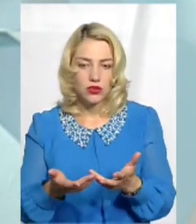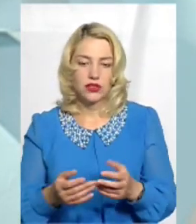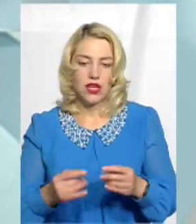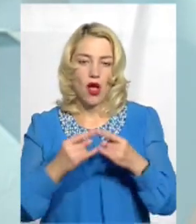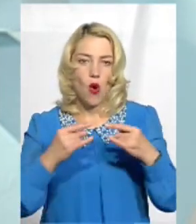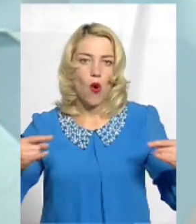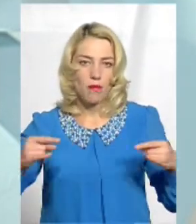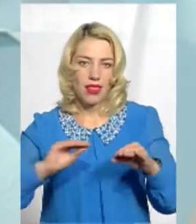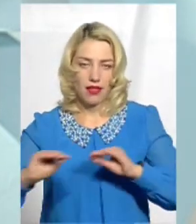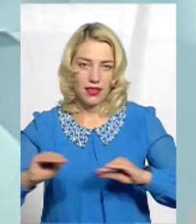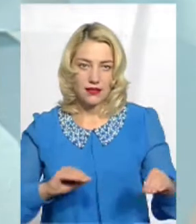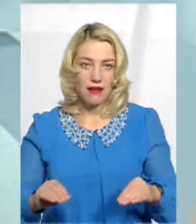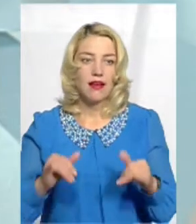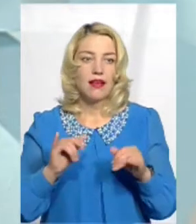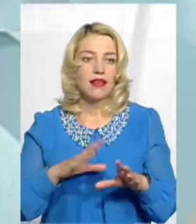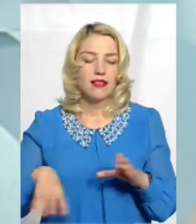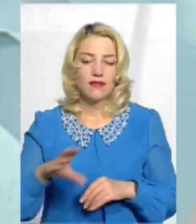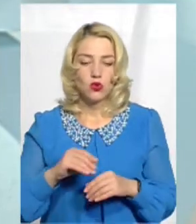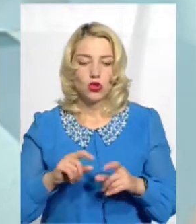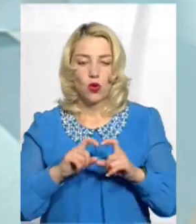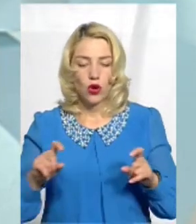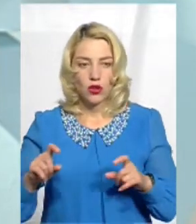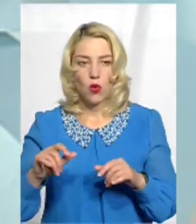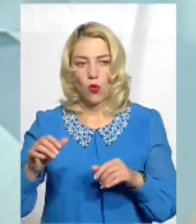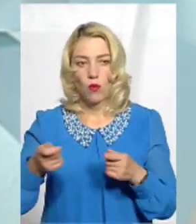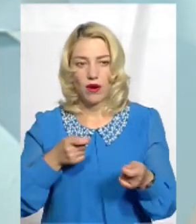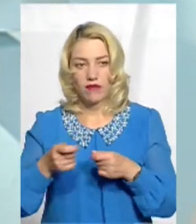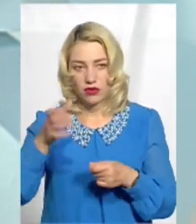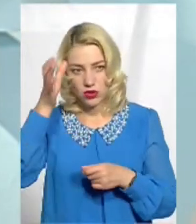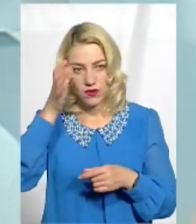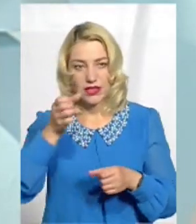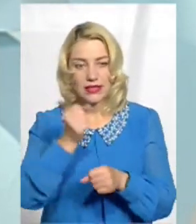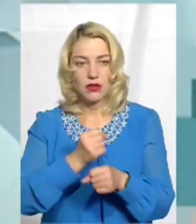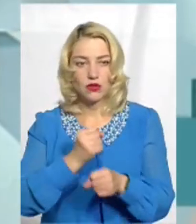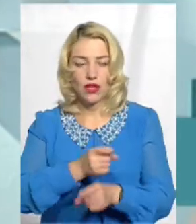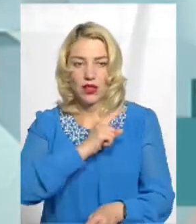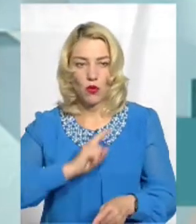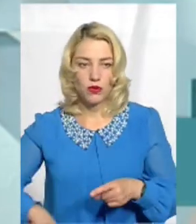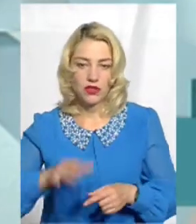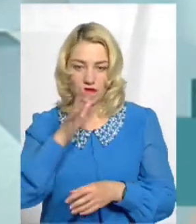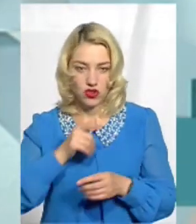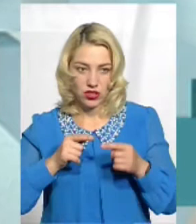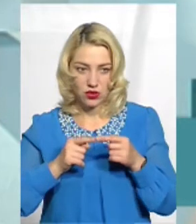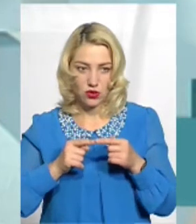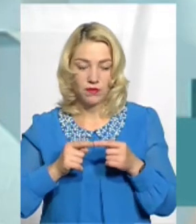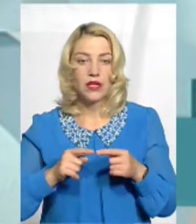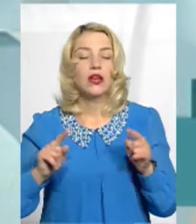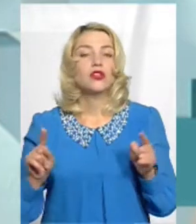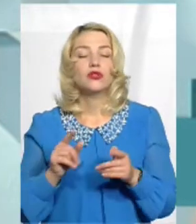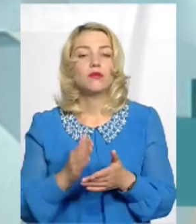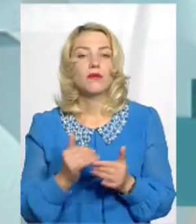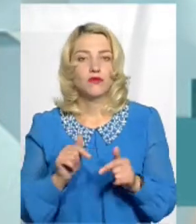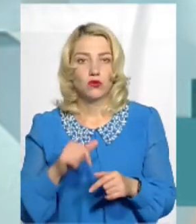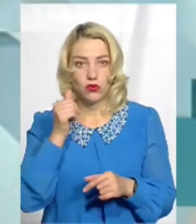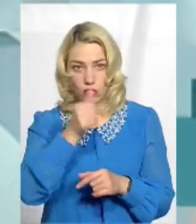І не всюди органи управління освітою спрацювали оперативно і вчасно. Що маємо у